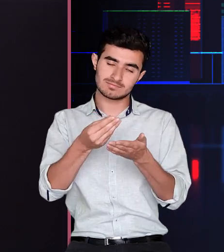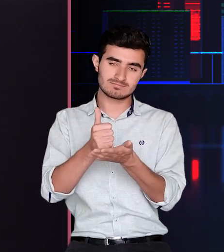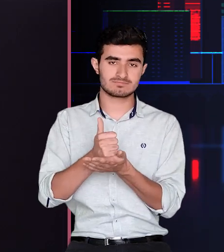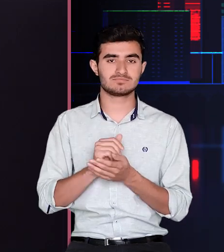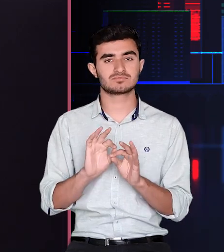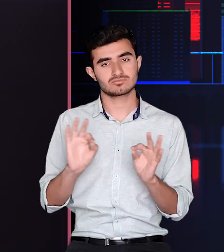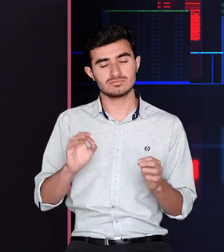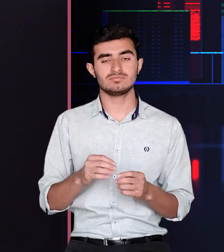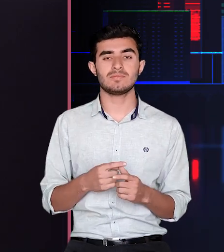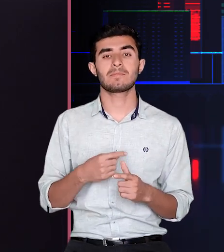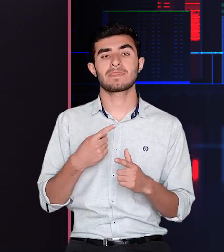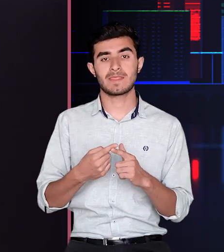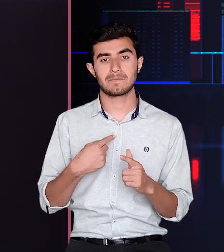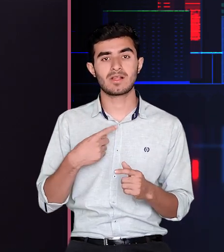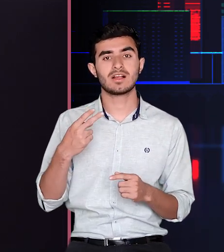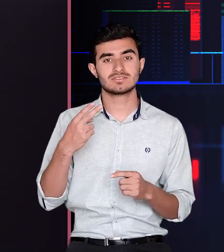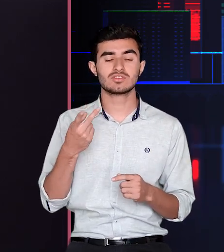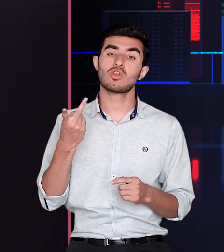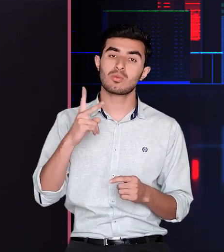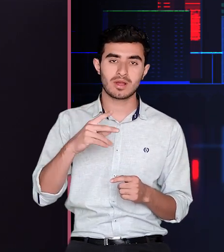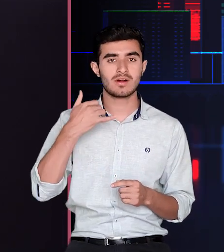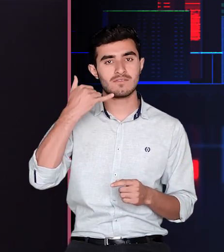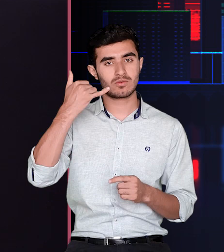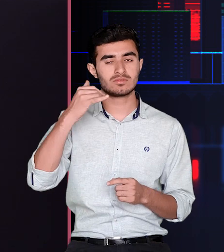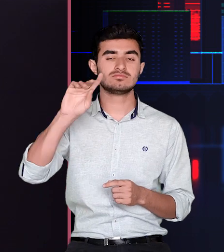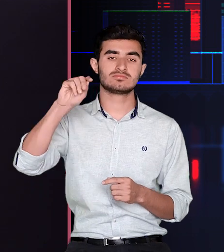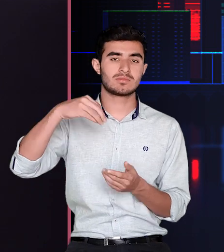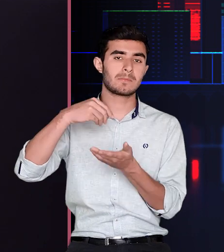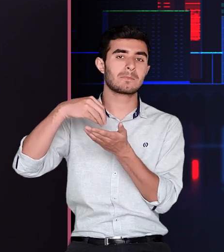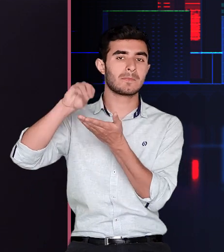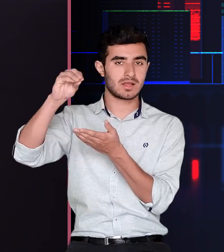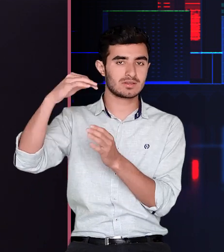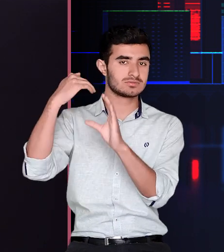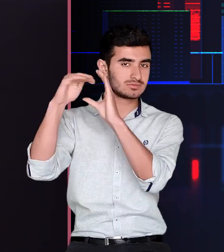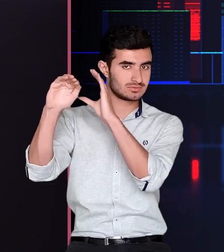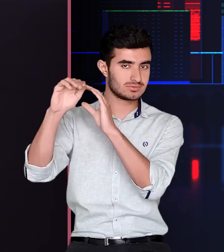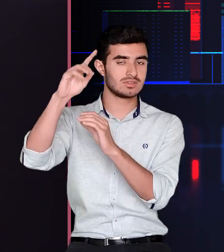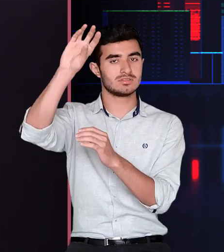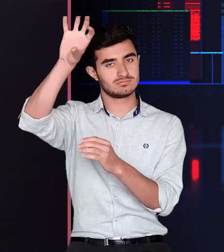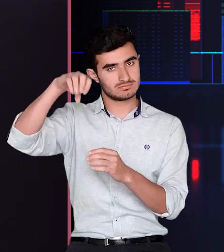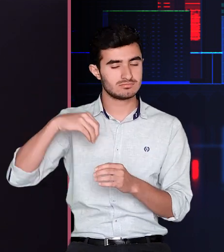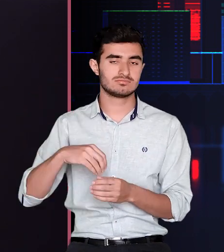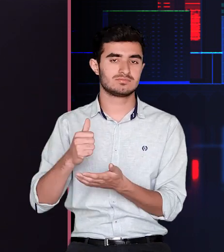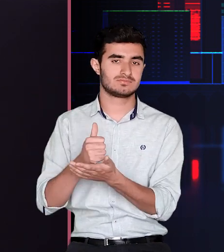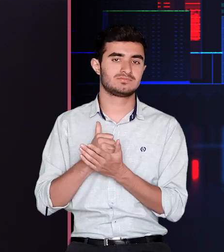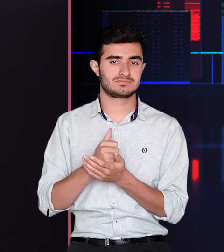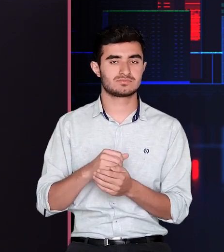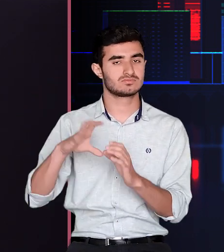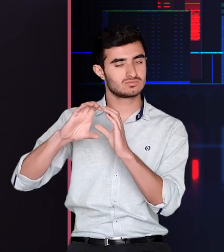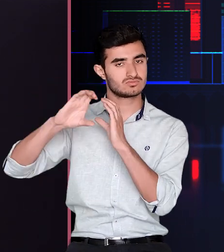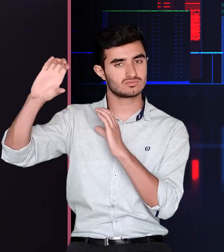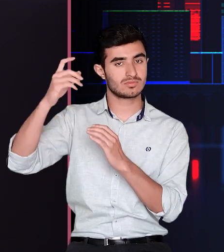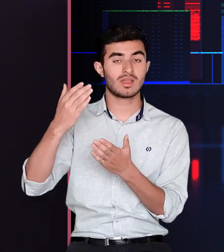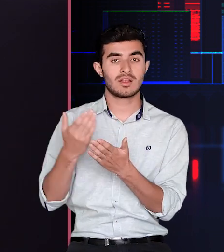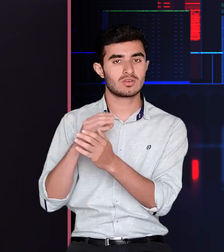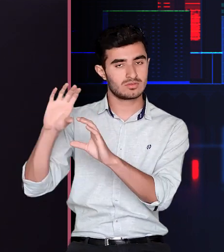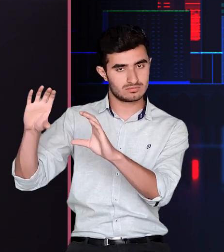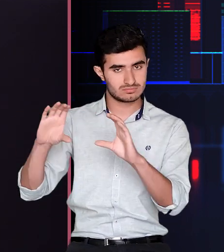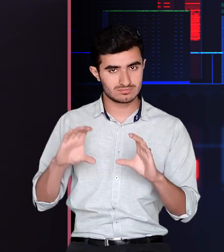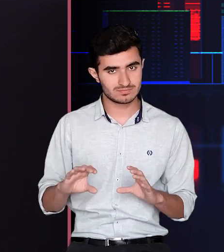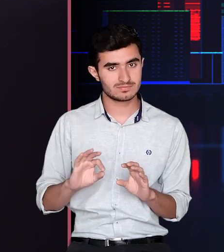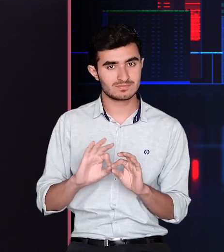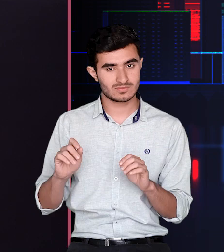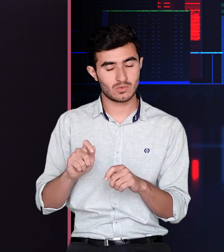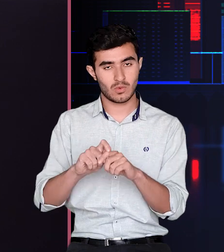करवाई और फिर याद है कि बिल्कुल जैसे ही वो दिन आया मैंने उसको खोला, सारा असेंबल किया। मैंने सारी उसकी ट्यूटोरियल्स